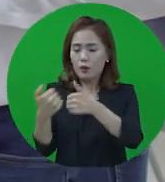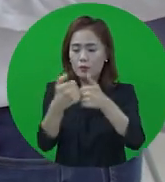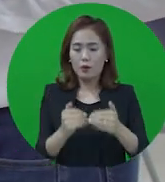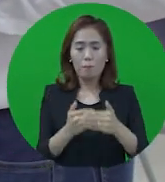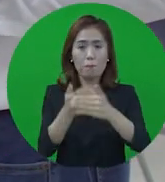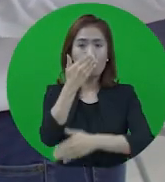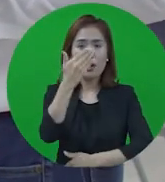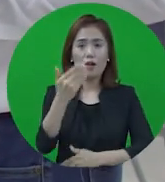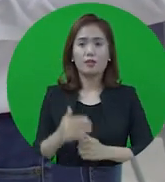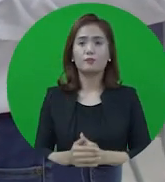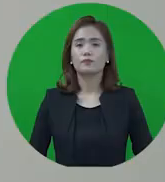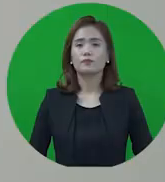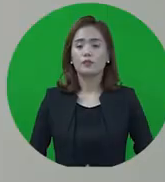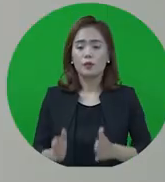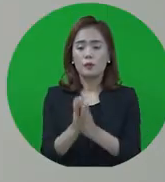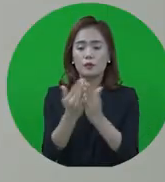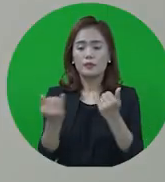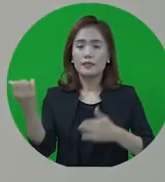됩니다.